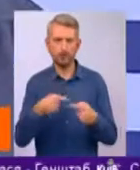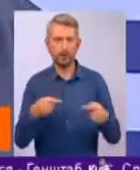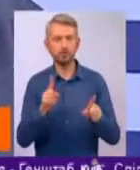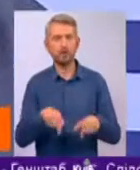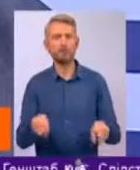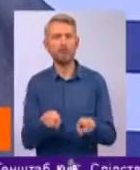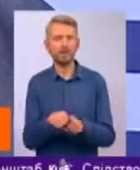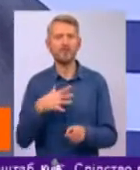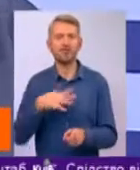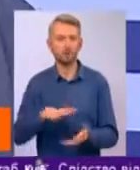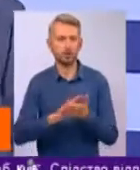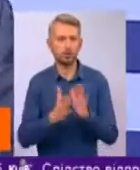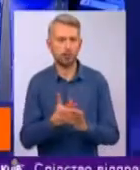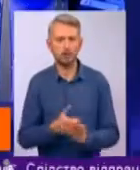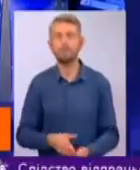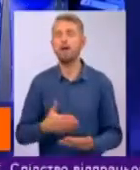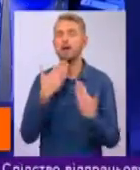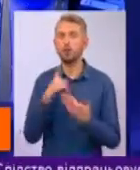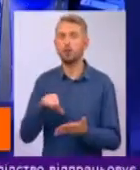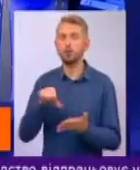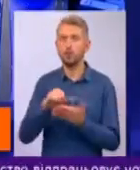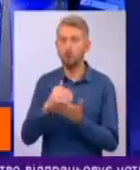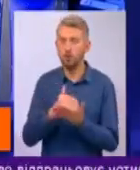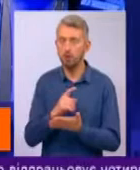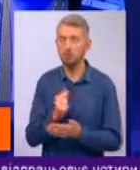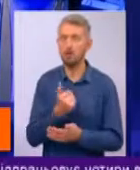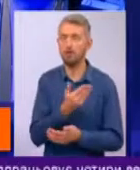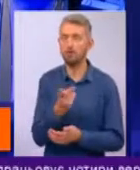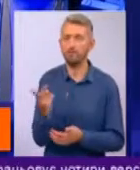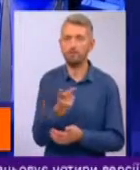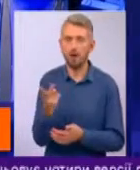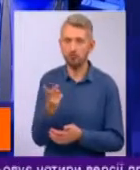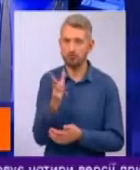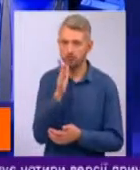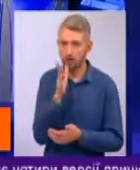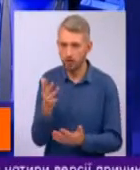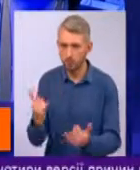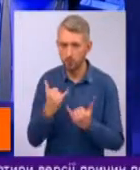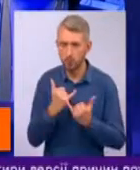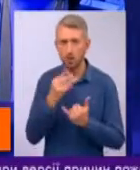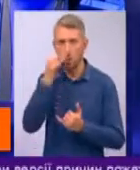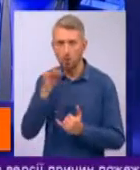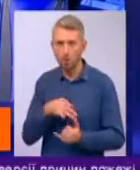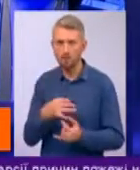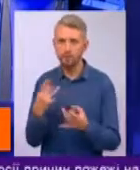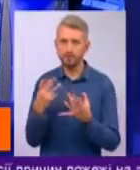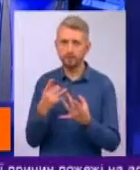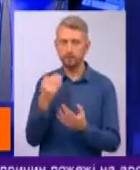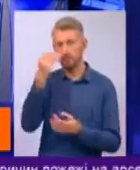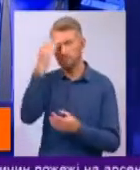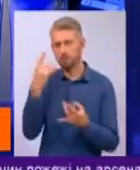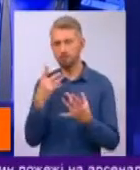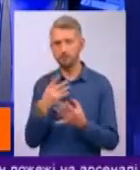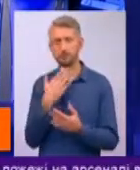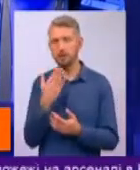таких вимушених ситуаціях. Панове, дякую за участь у програмі, за ваш час, за ваш досвід і за ваші думки. Спасибі. Я глядачам